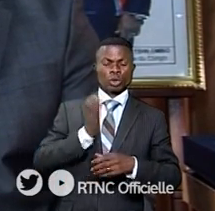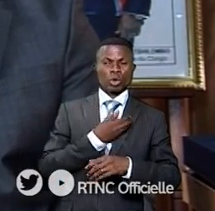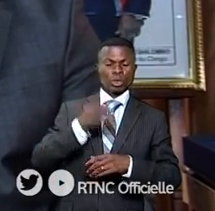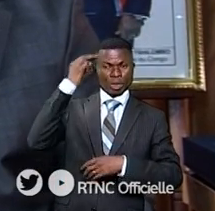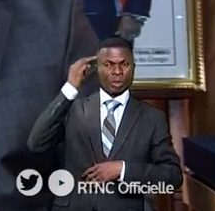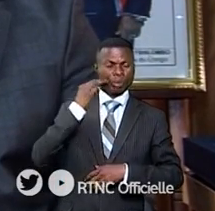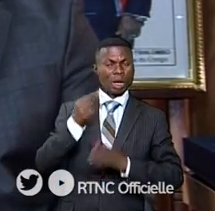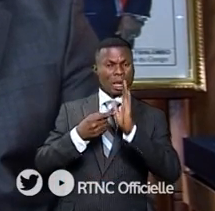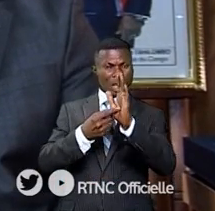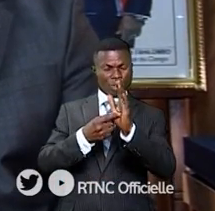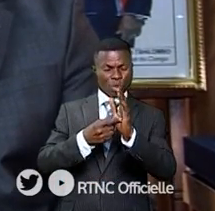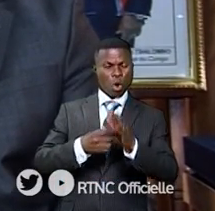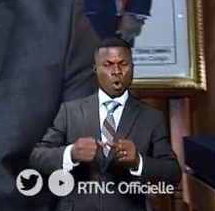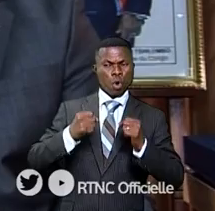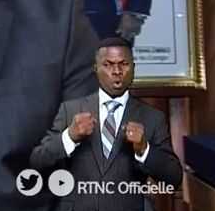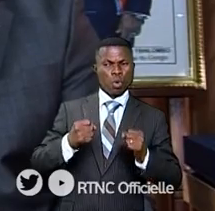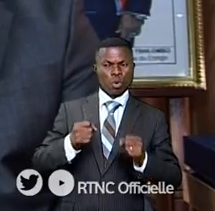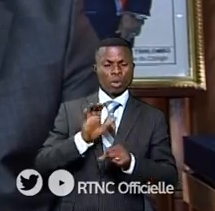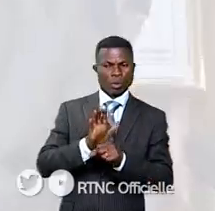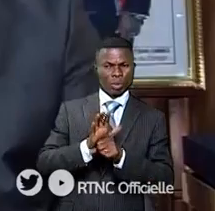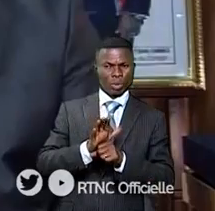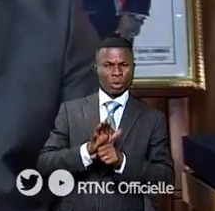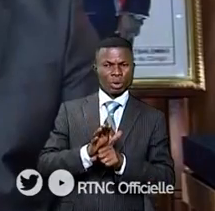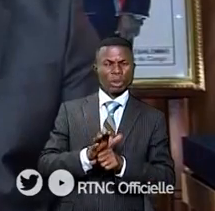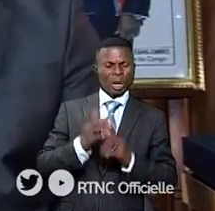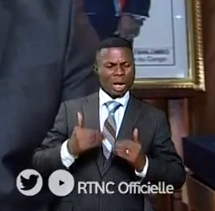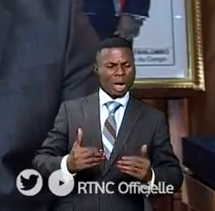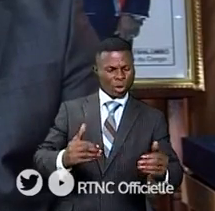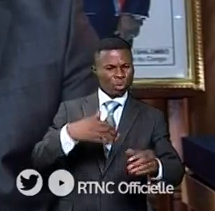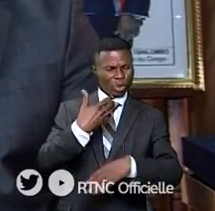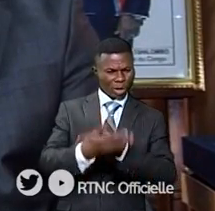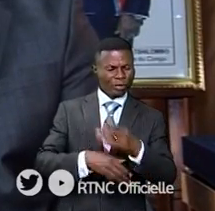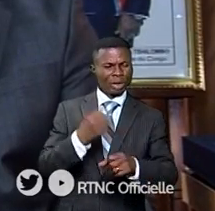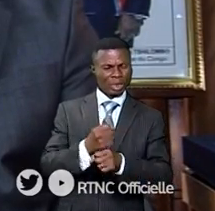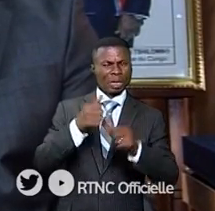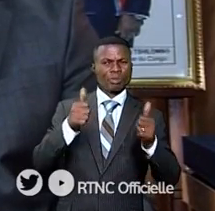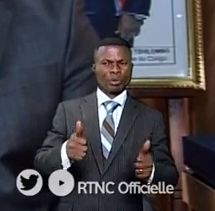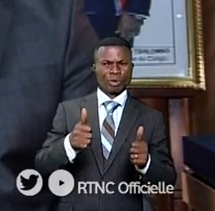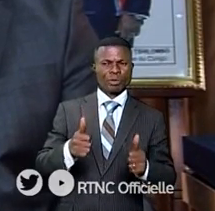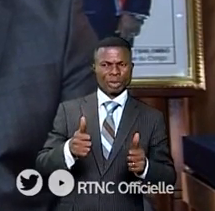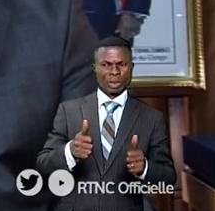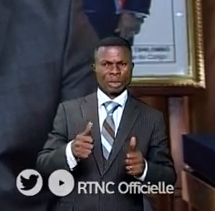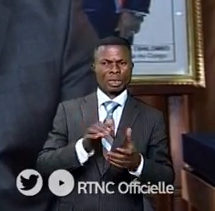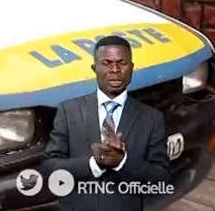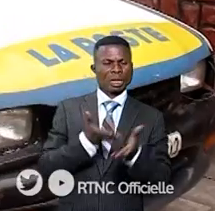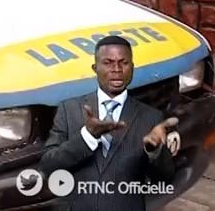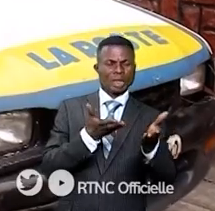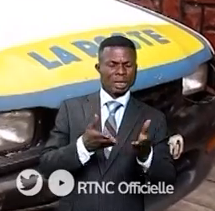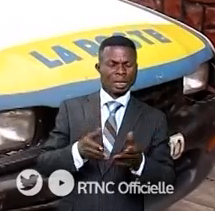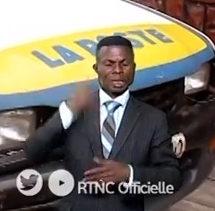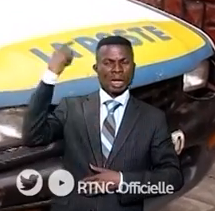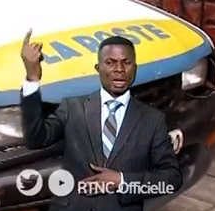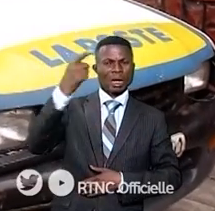a fait montre d'une résilience remarquable et héroïsme en continuant à accomplir son obligation de service